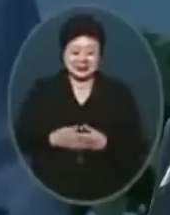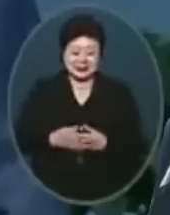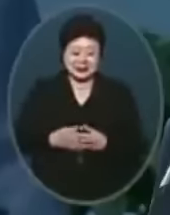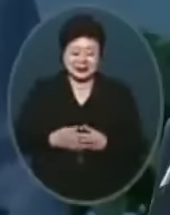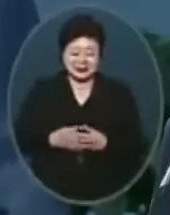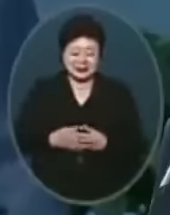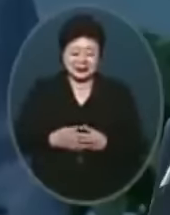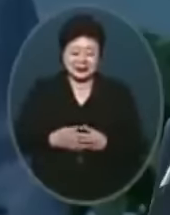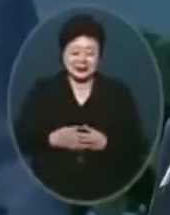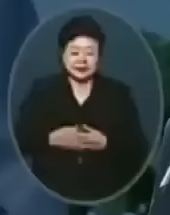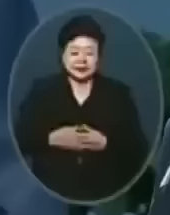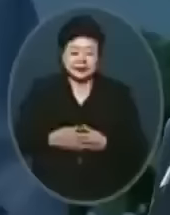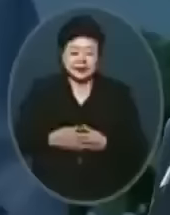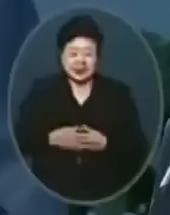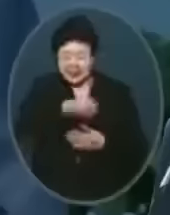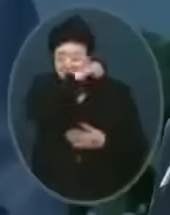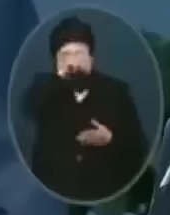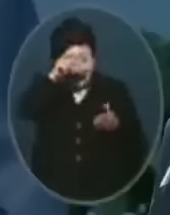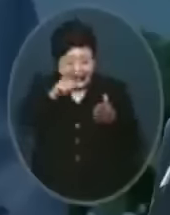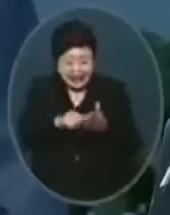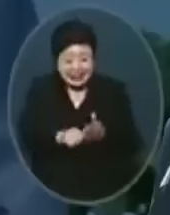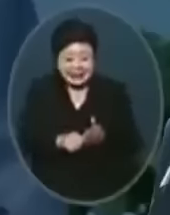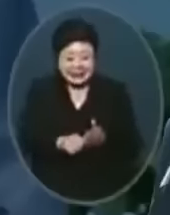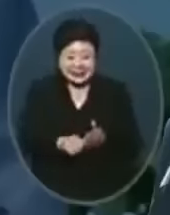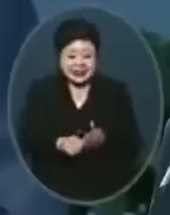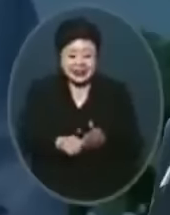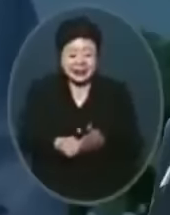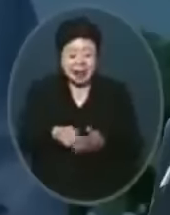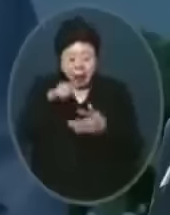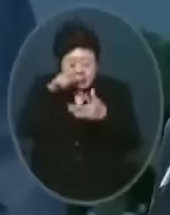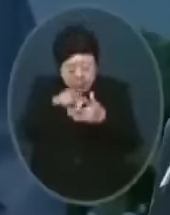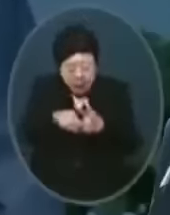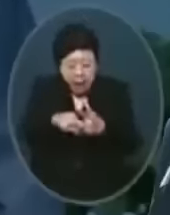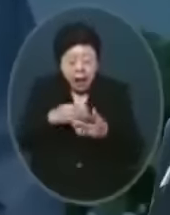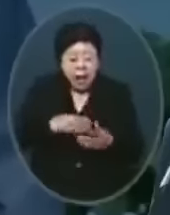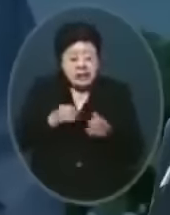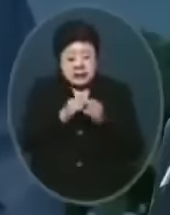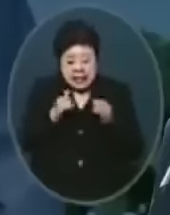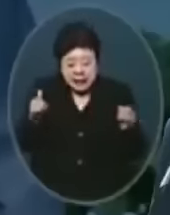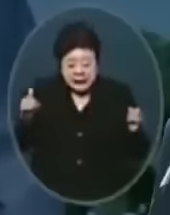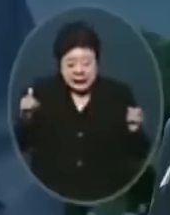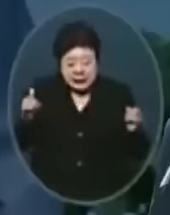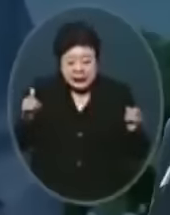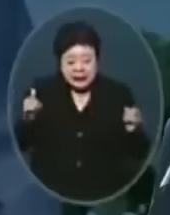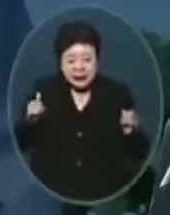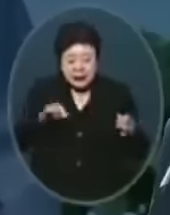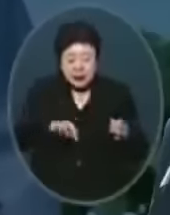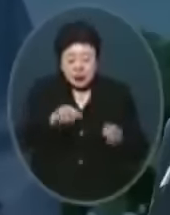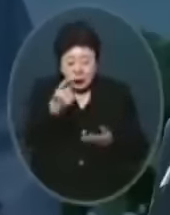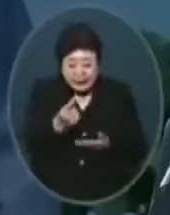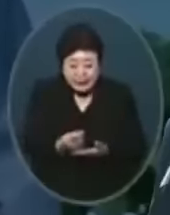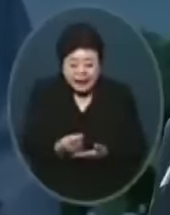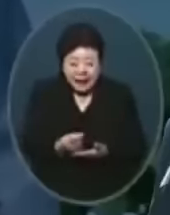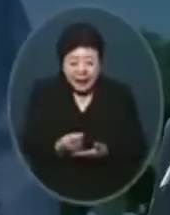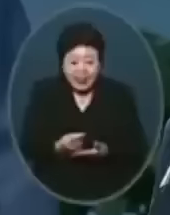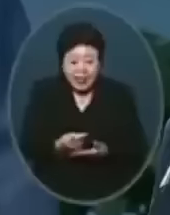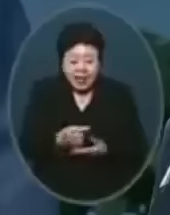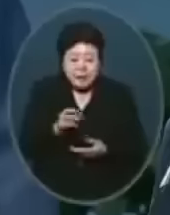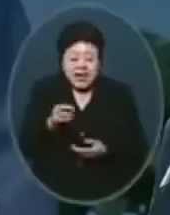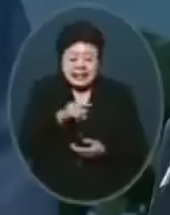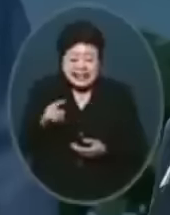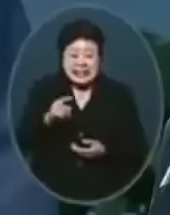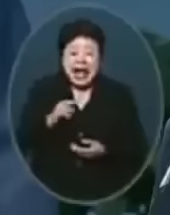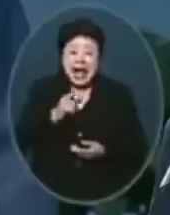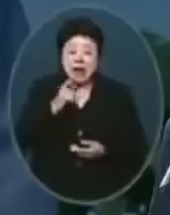나의 생애를 환히 들여다보는 사람이 여기 왔는데 이분이